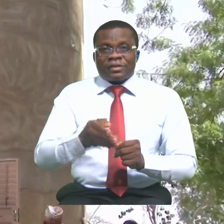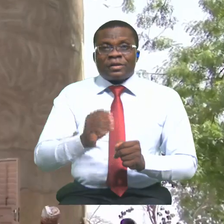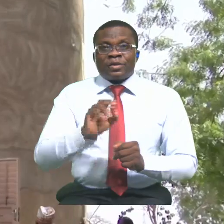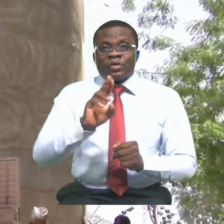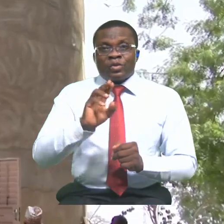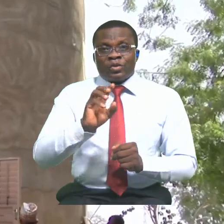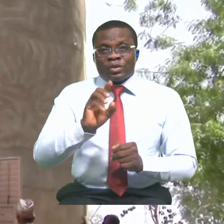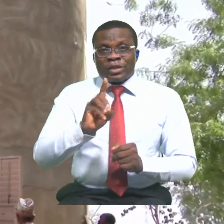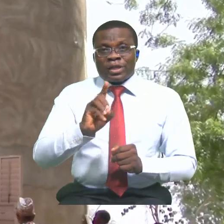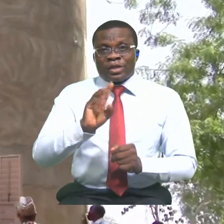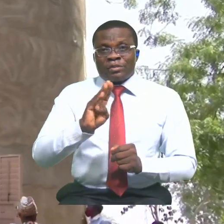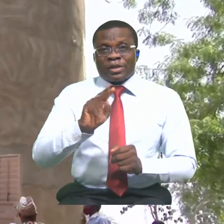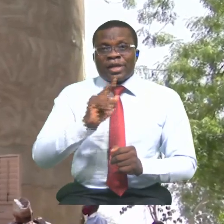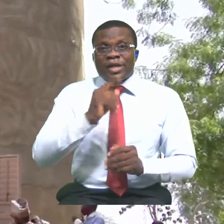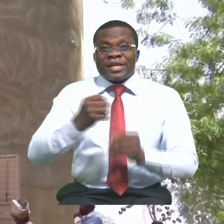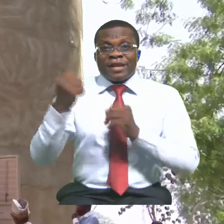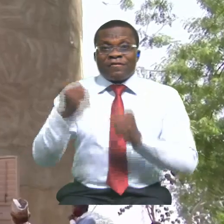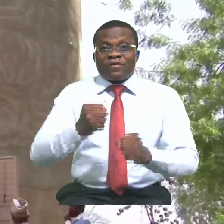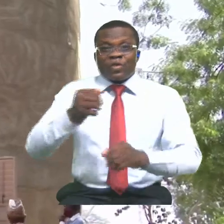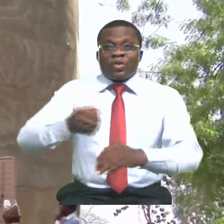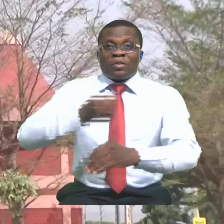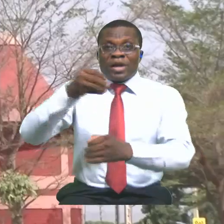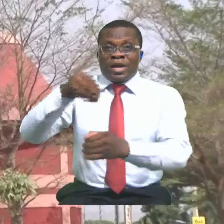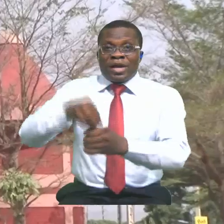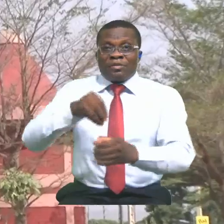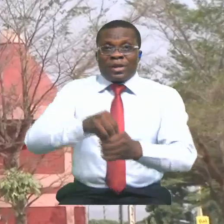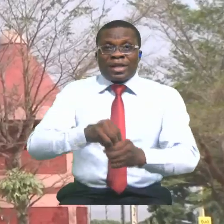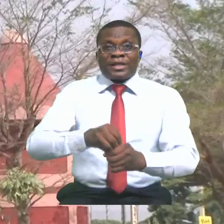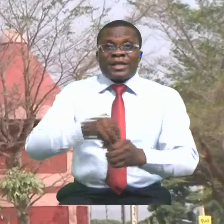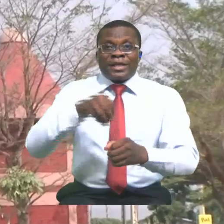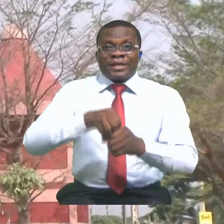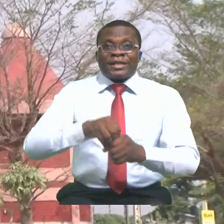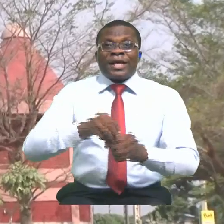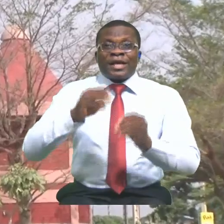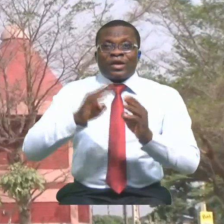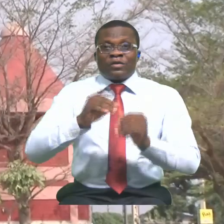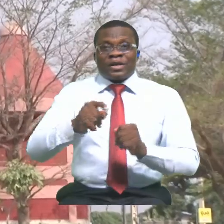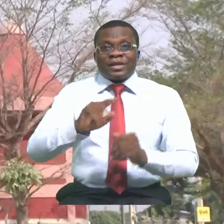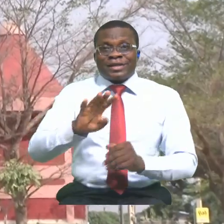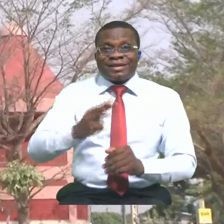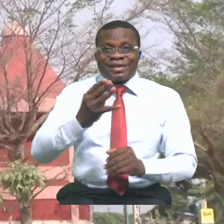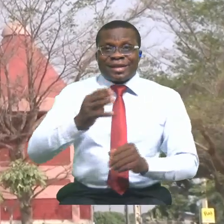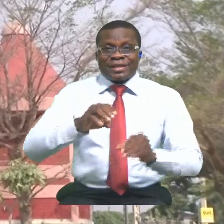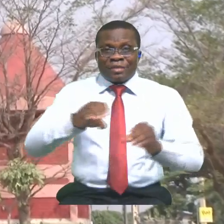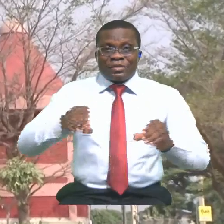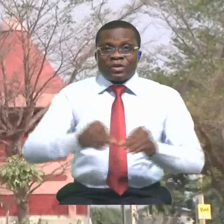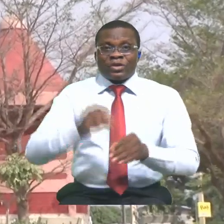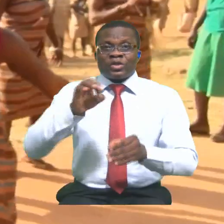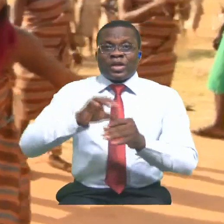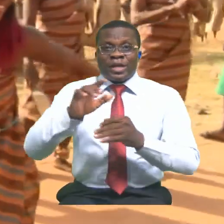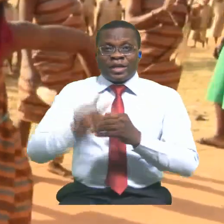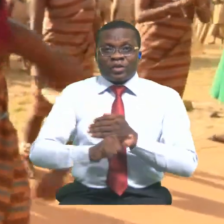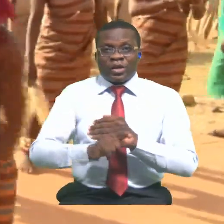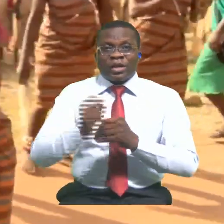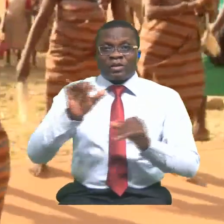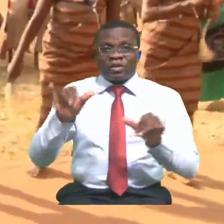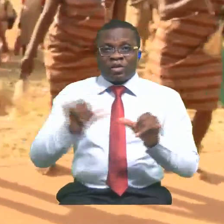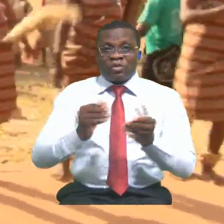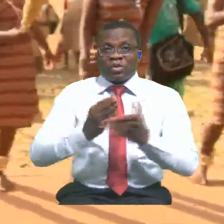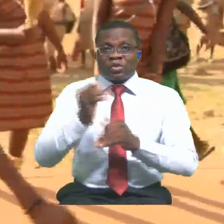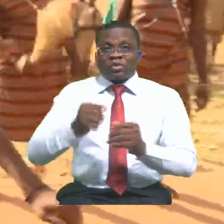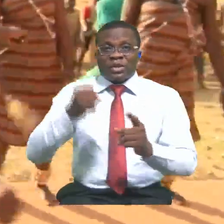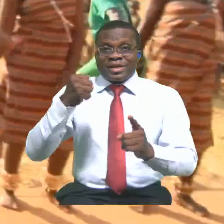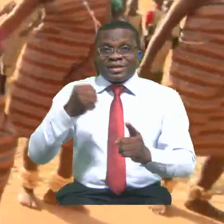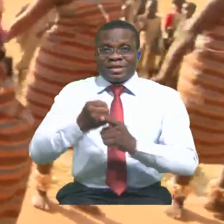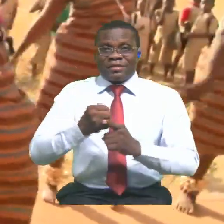l'UDBN est aussi fortement implanté dans la cité des Nanto. Dans la 4e circonscription électorale, on mesure bien les défis